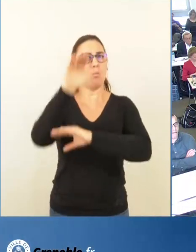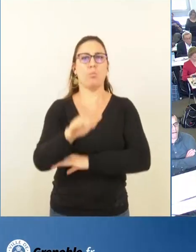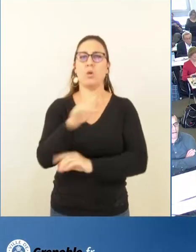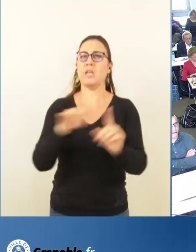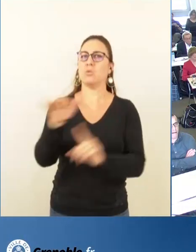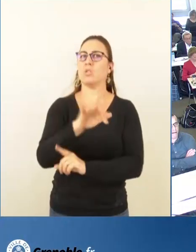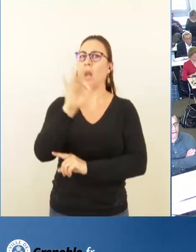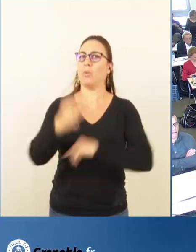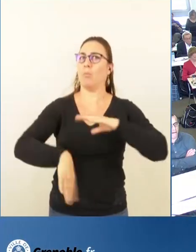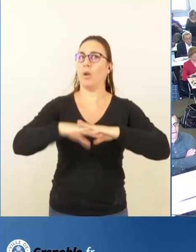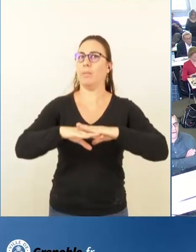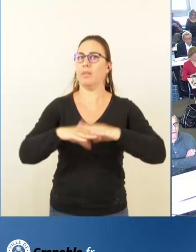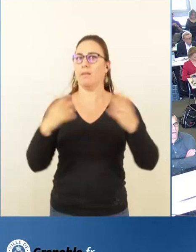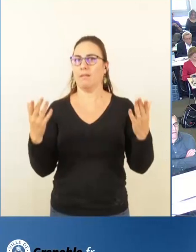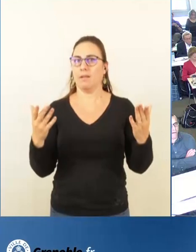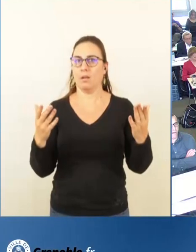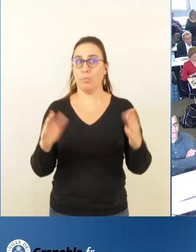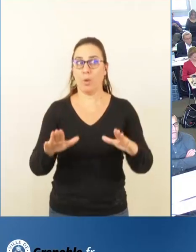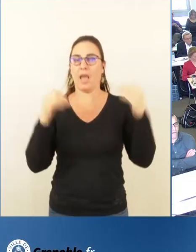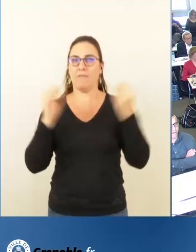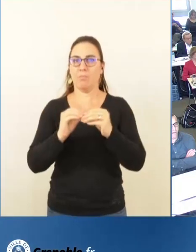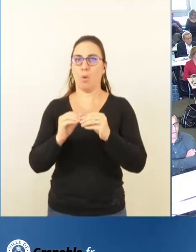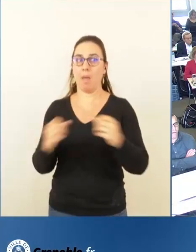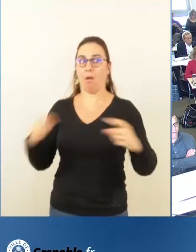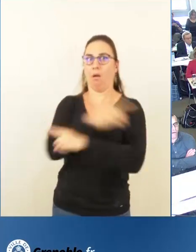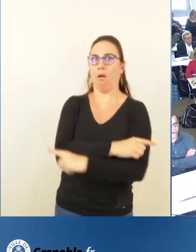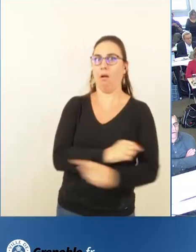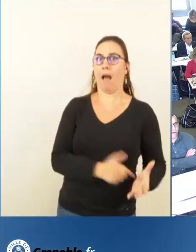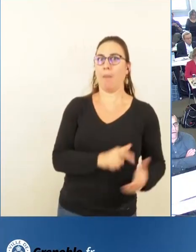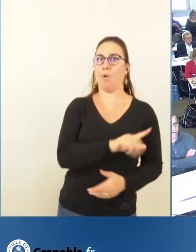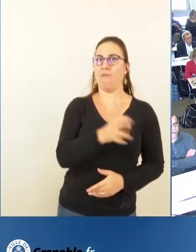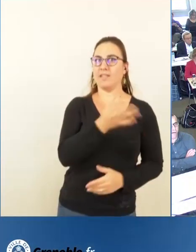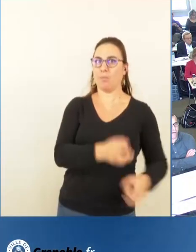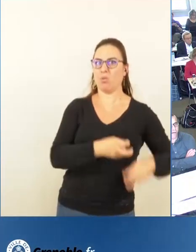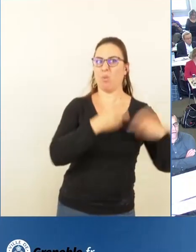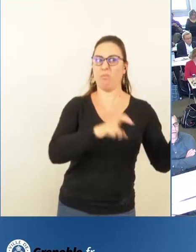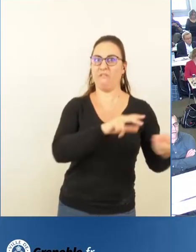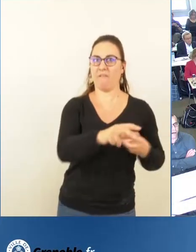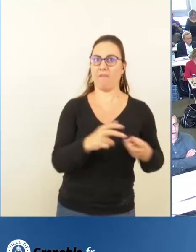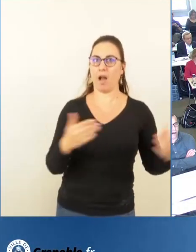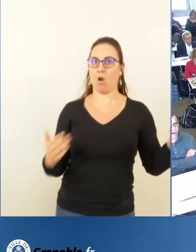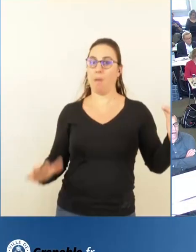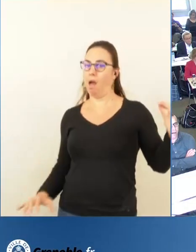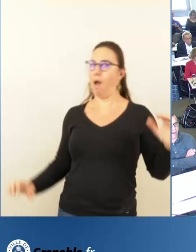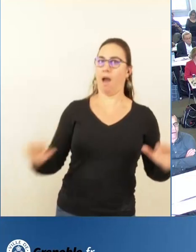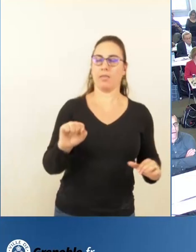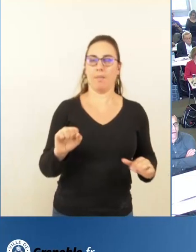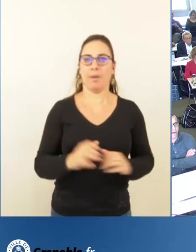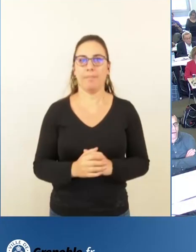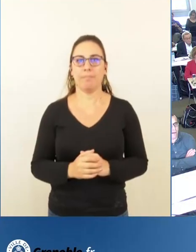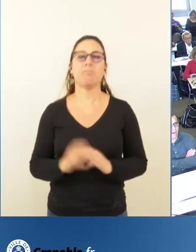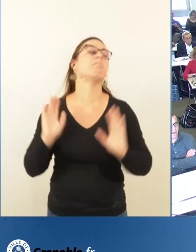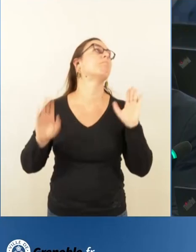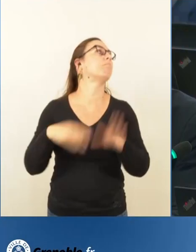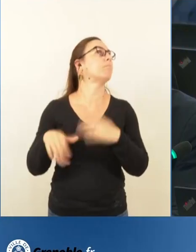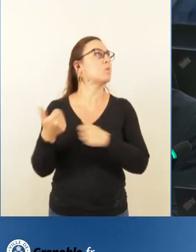pour tenter d'allumer un contrefeu à la hausse massive d'impôts que vous vous appréciez à faire voter puis quelques semaines plus tard